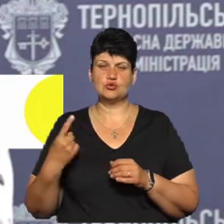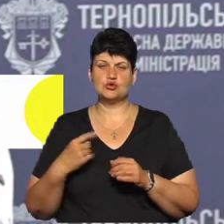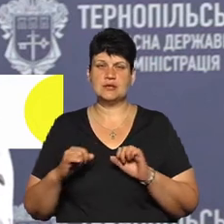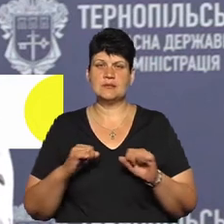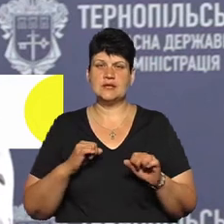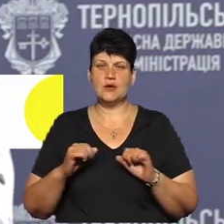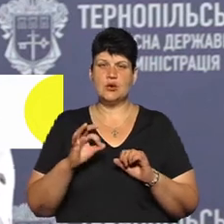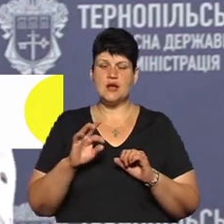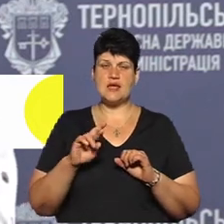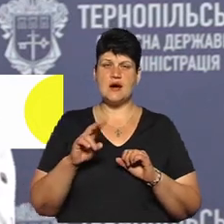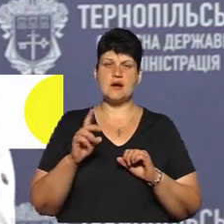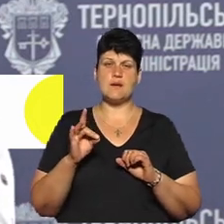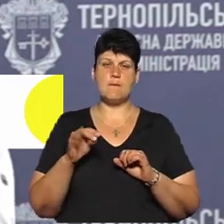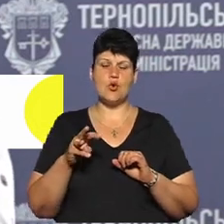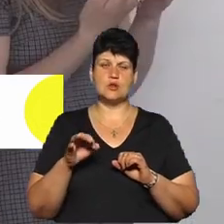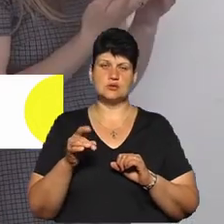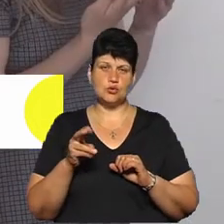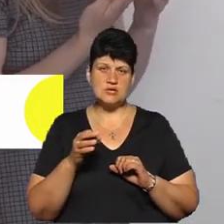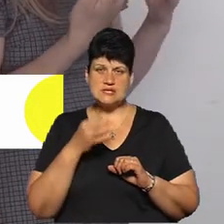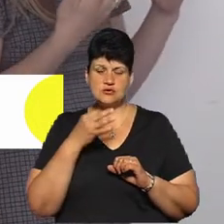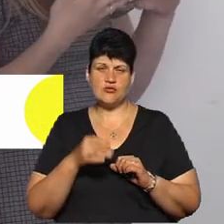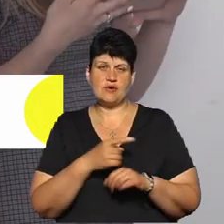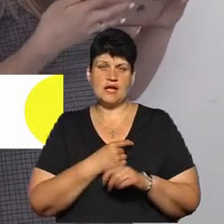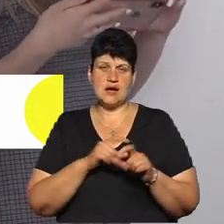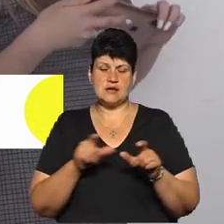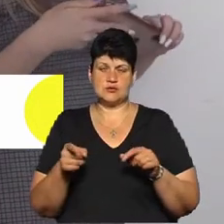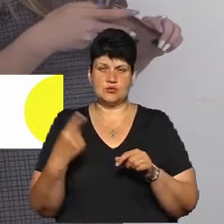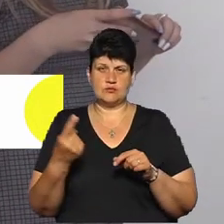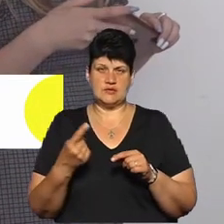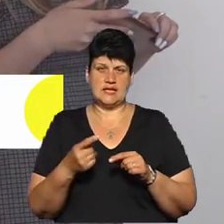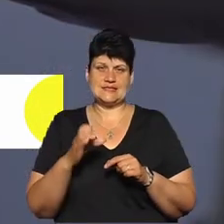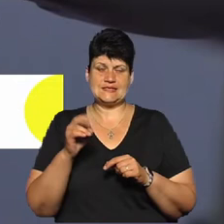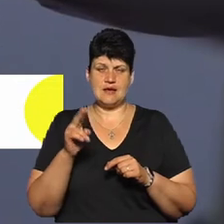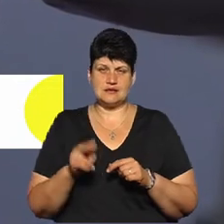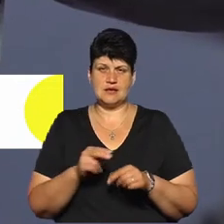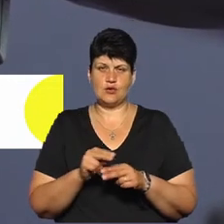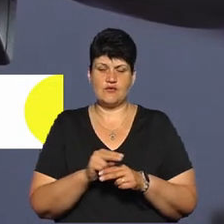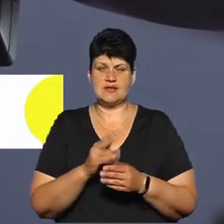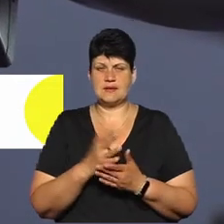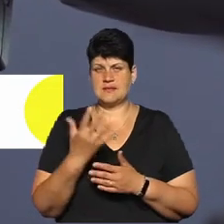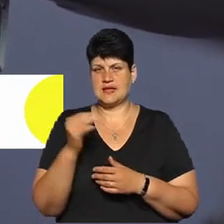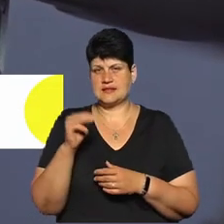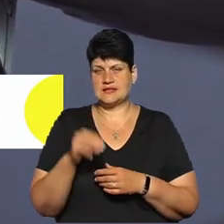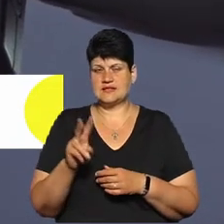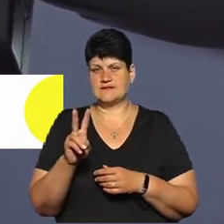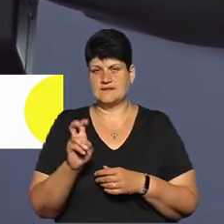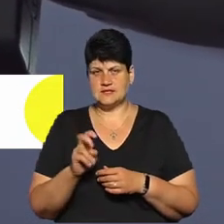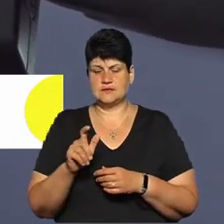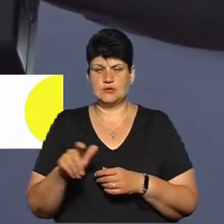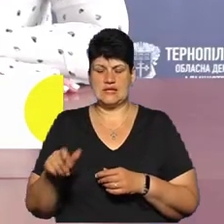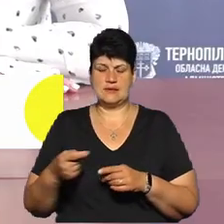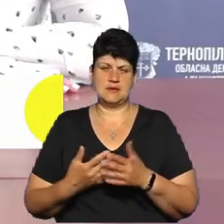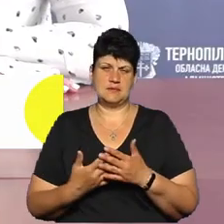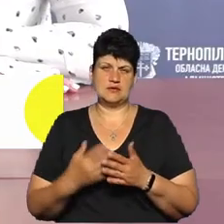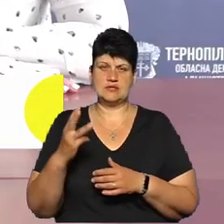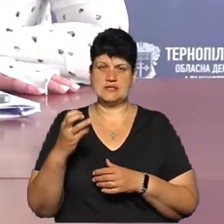Ольга Ярмоленко розповіла, що в лікарнях Тернопільщини на стаціонарному лікуванні є 5200 пацієнтів. Майже 350